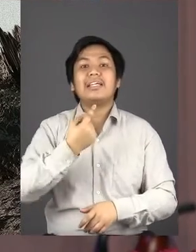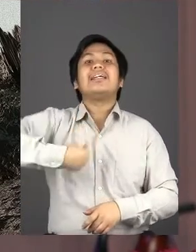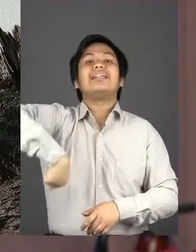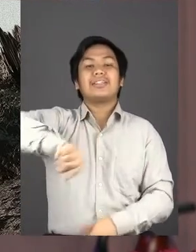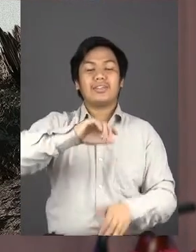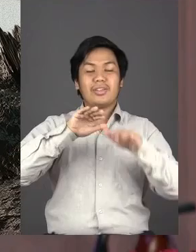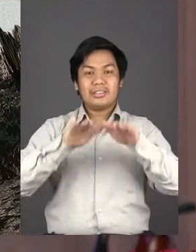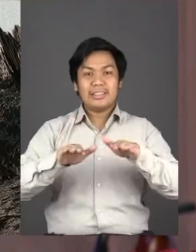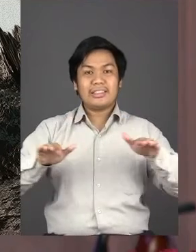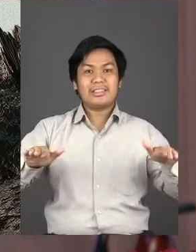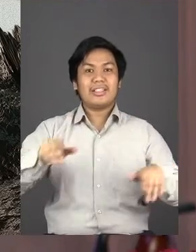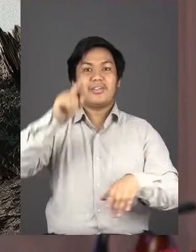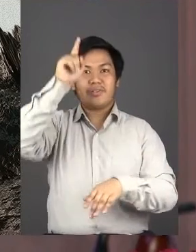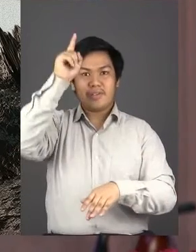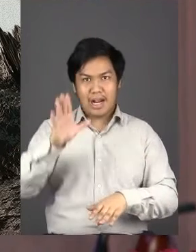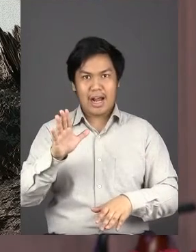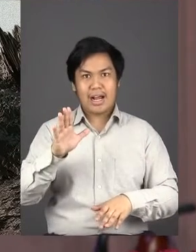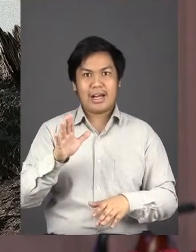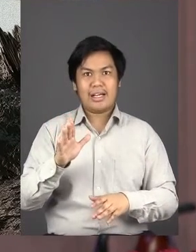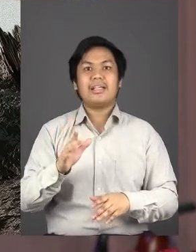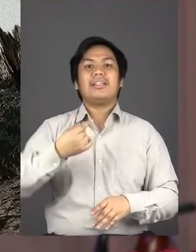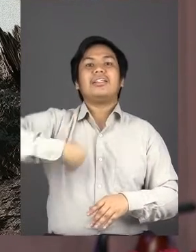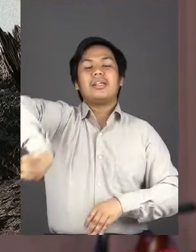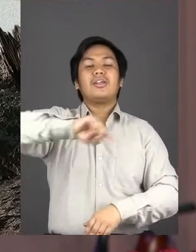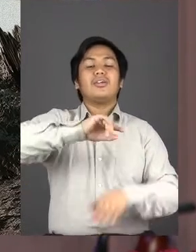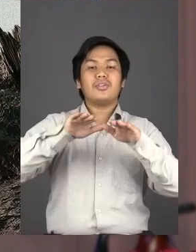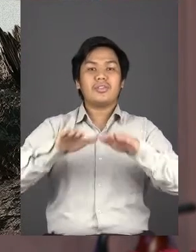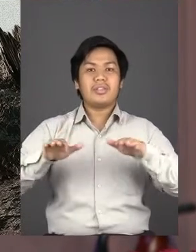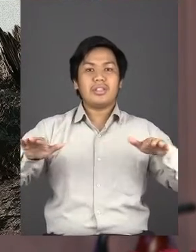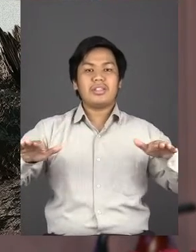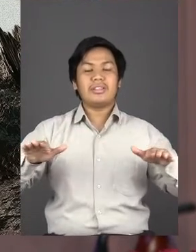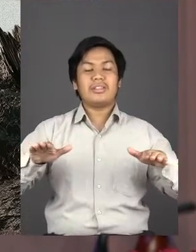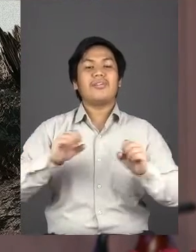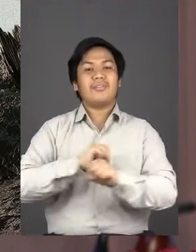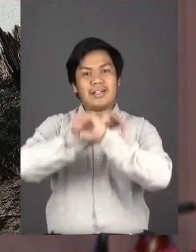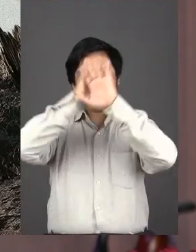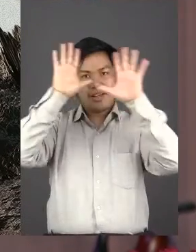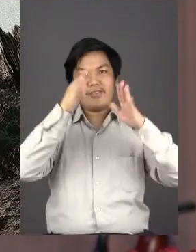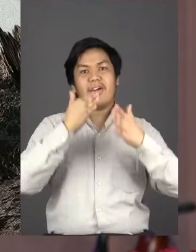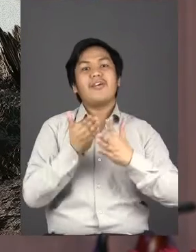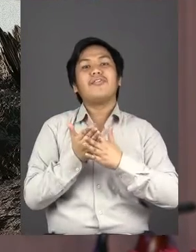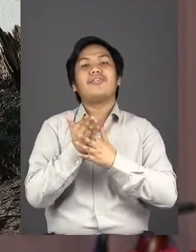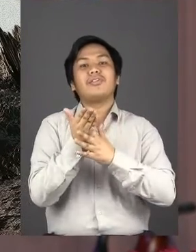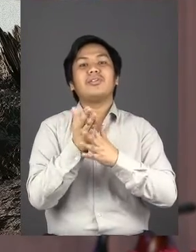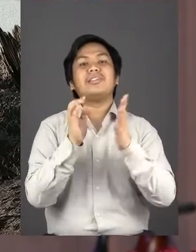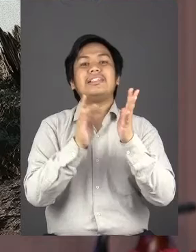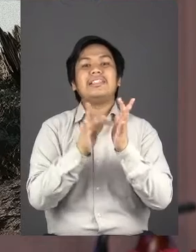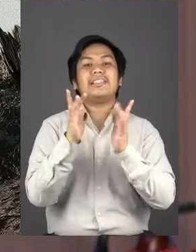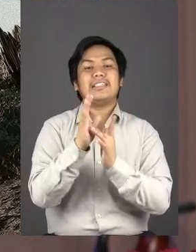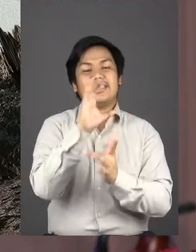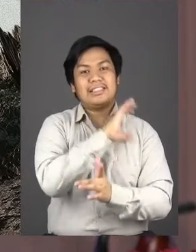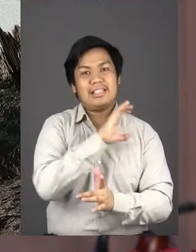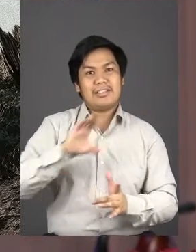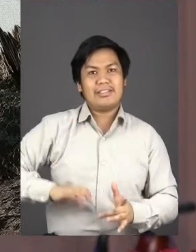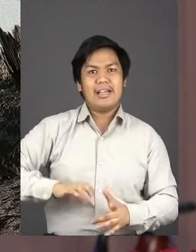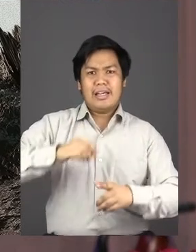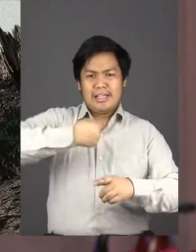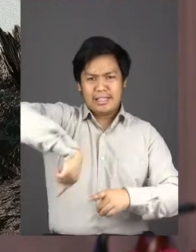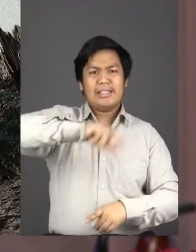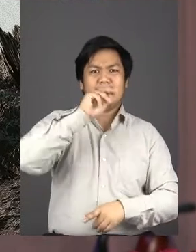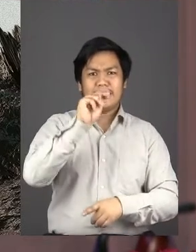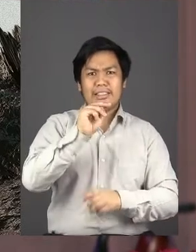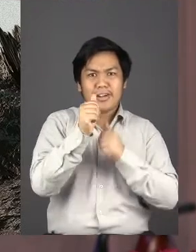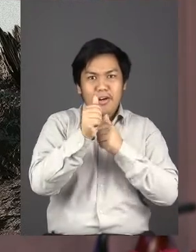anak ng Diyos, anak ng liwanag kay Kristo Jesus, ay dapat ginagaya natin